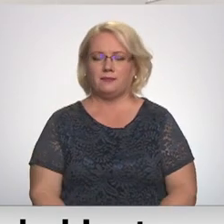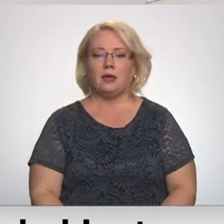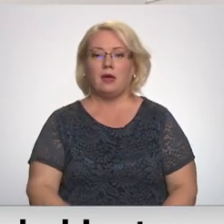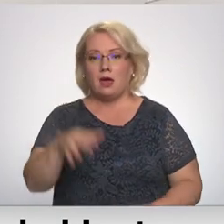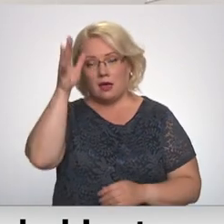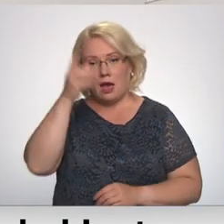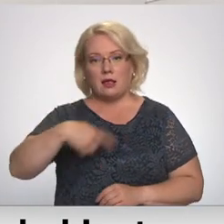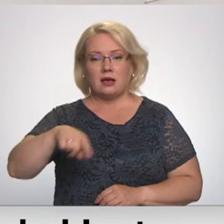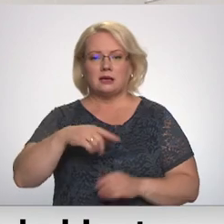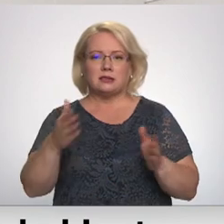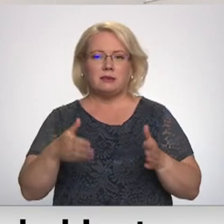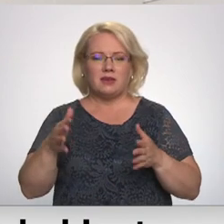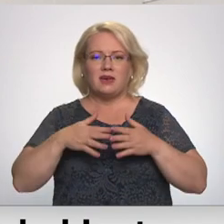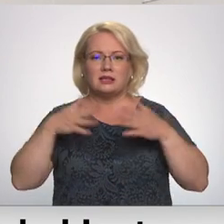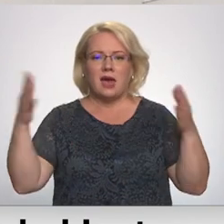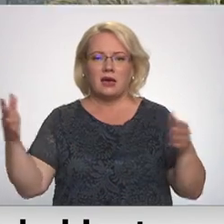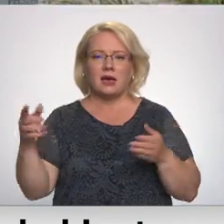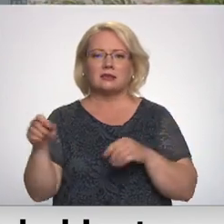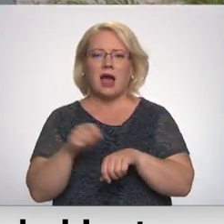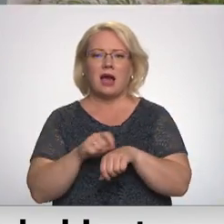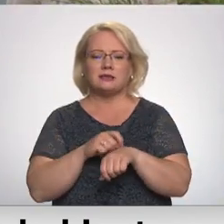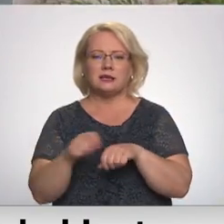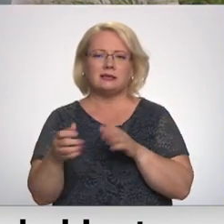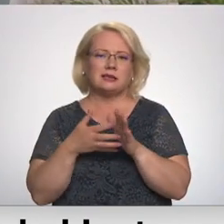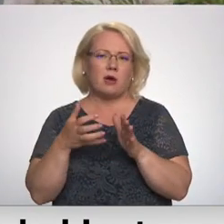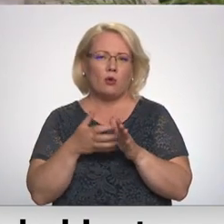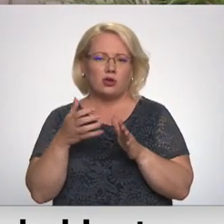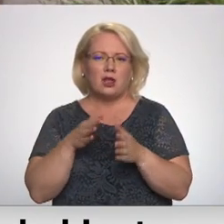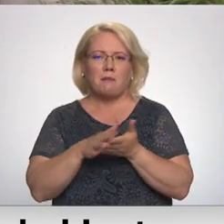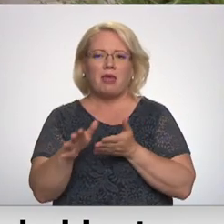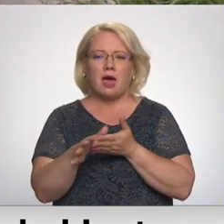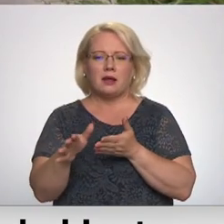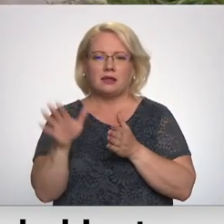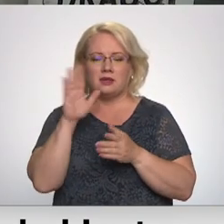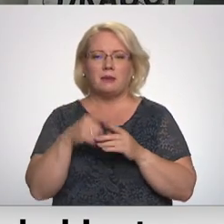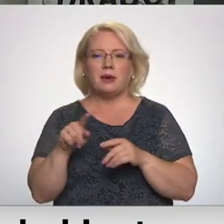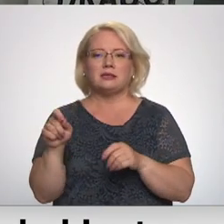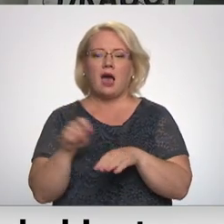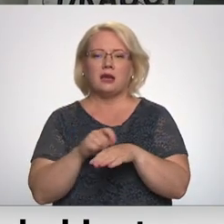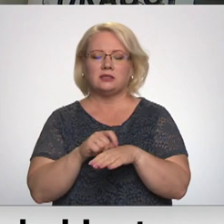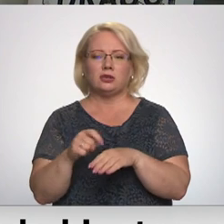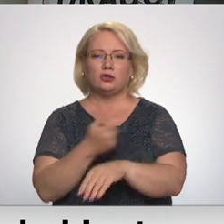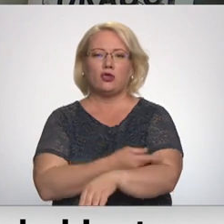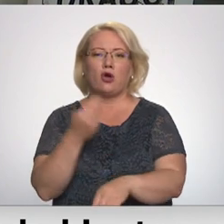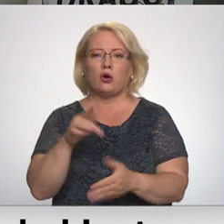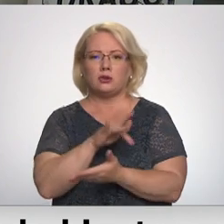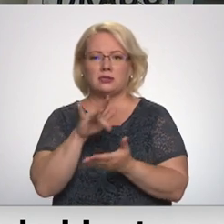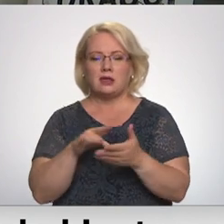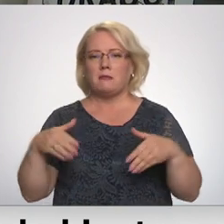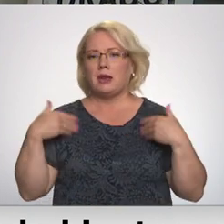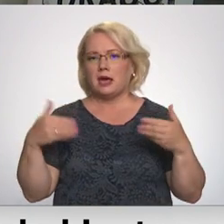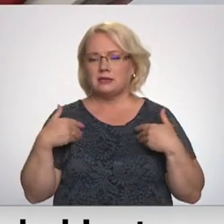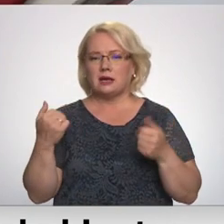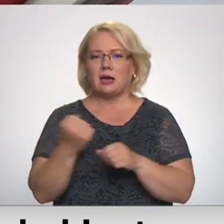Gaļazara slimnīca ir lielākais asins komponentu patērētājs valstī. Tādēļ Valsts asins donoru centrs priecājas, ka gan jau esošajiem donoriem,